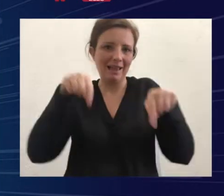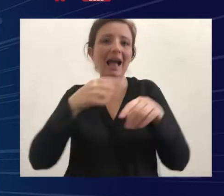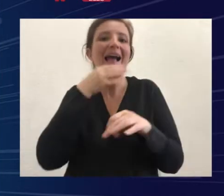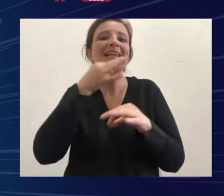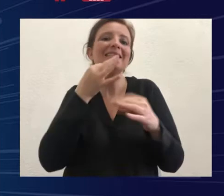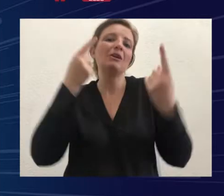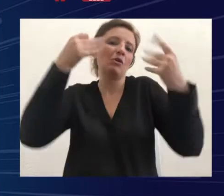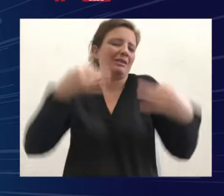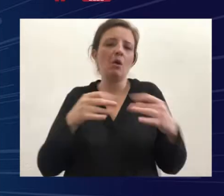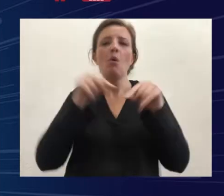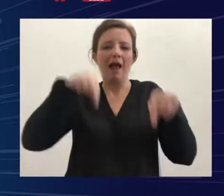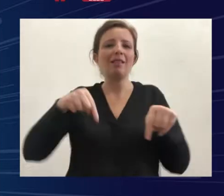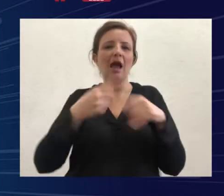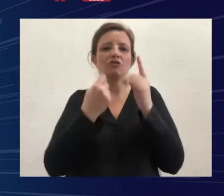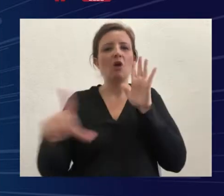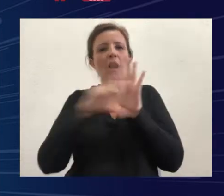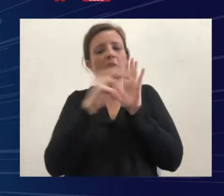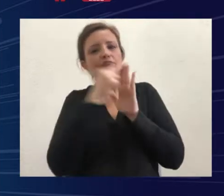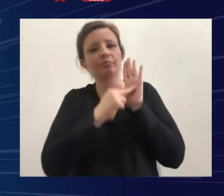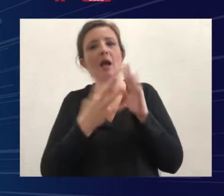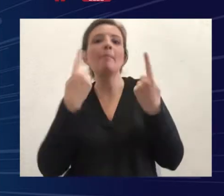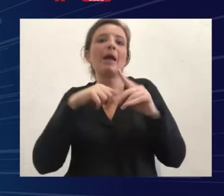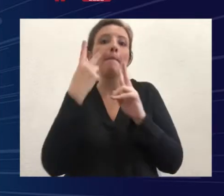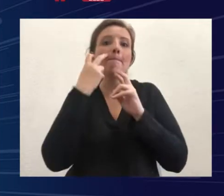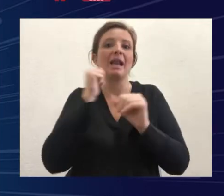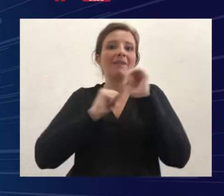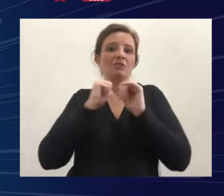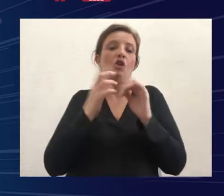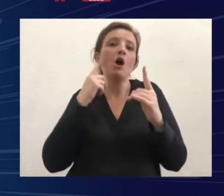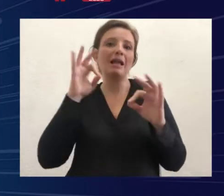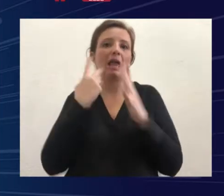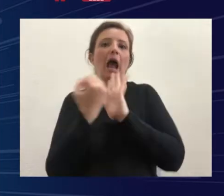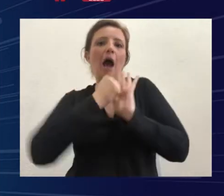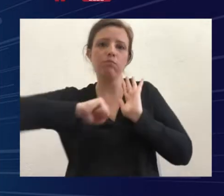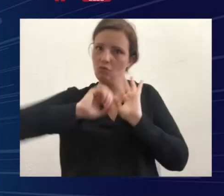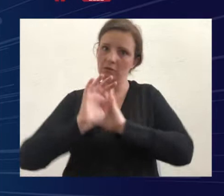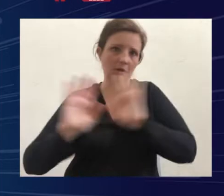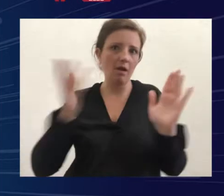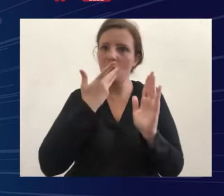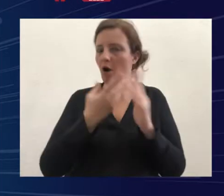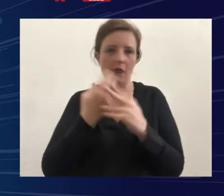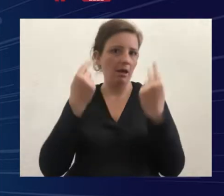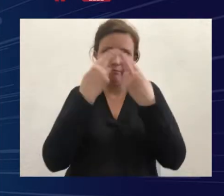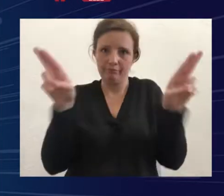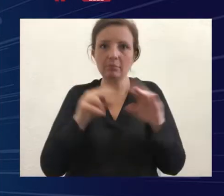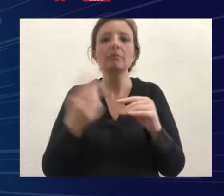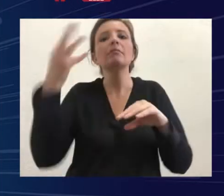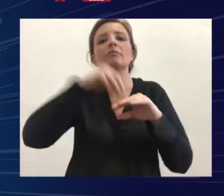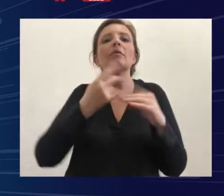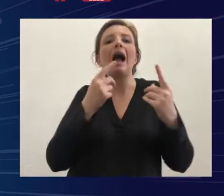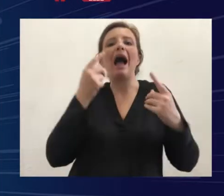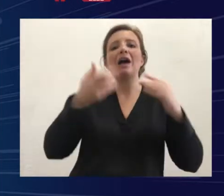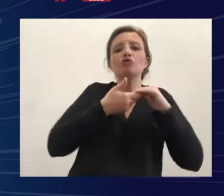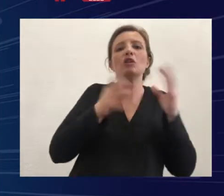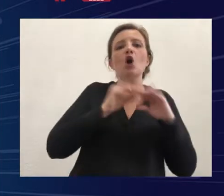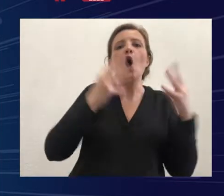e sicuramente questi interventi saranno nel segno della prevenzione di eventuali abusi da parte di associazioni